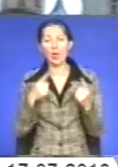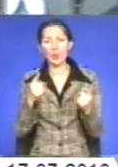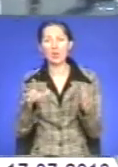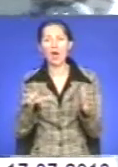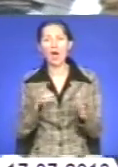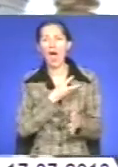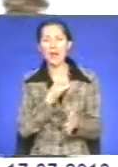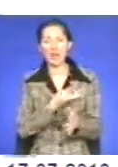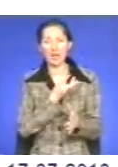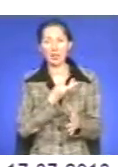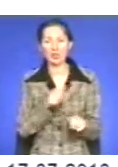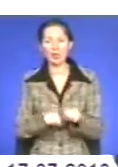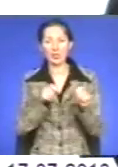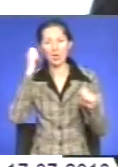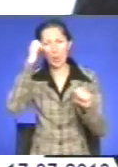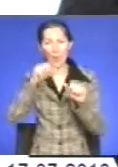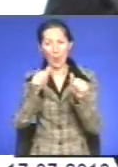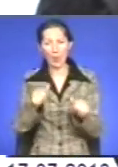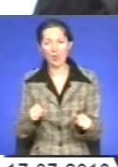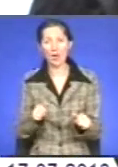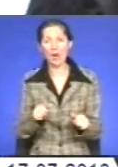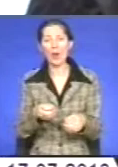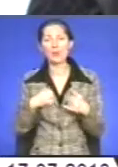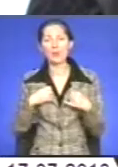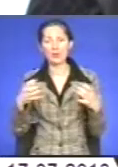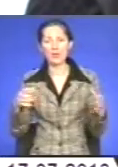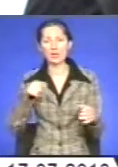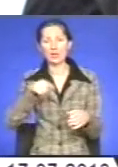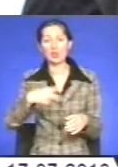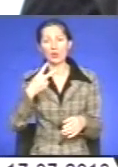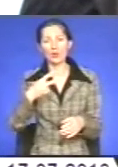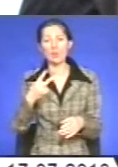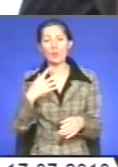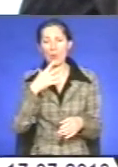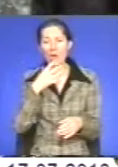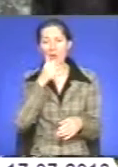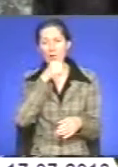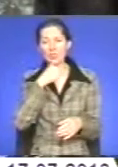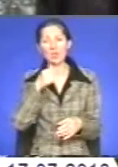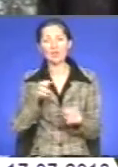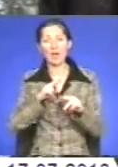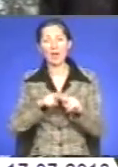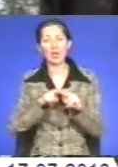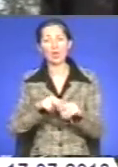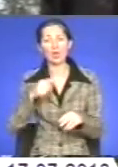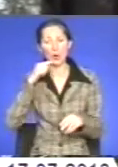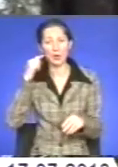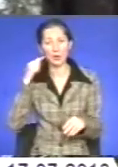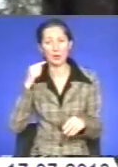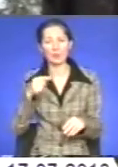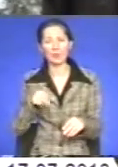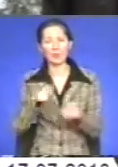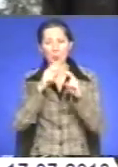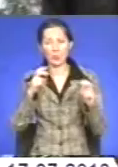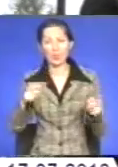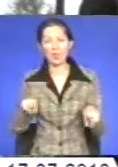Відкриття пам'ятника Онуфрію і Порфирію присвячене 1025-й річниці хрещення Русі. Дніпропетровщина активно приєдналася до